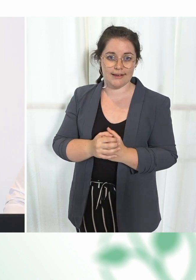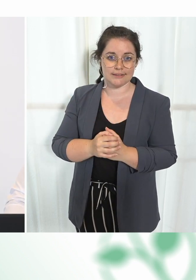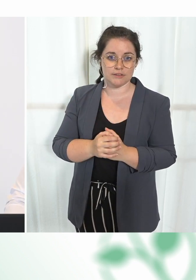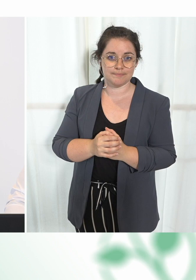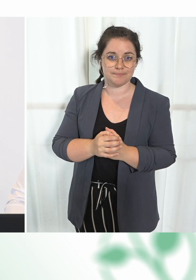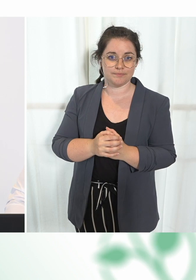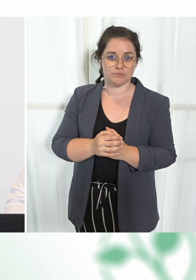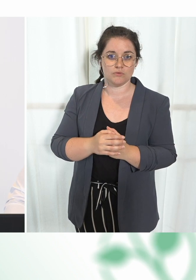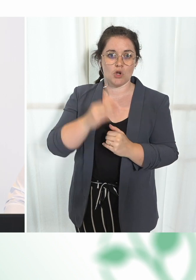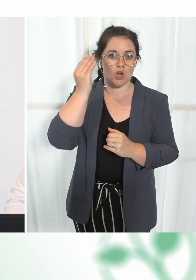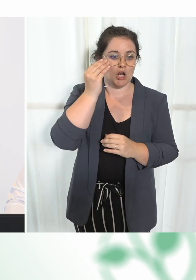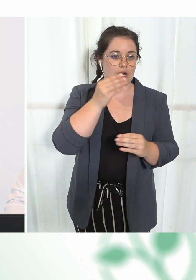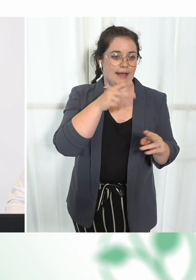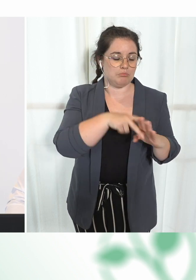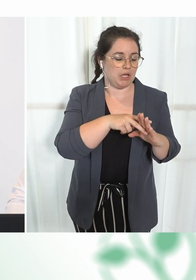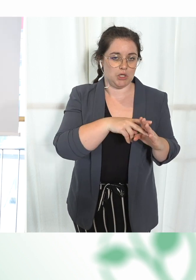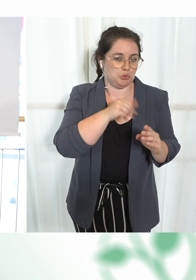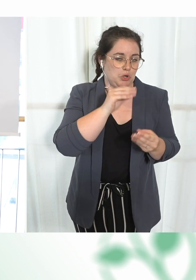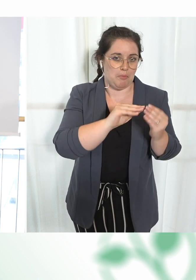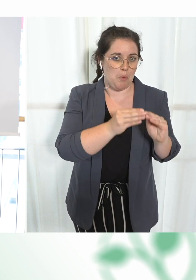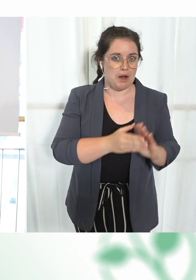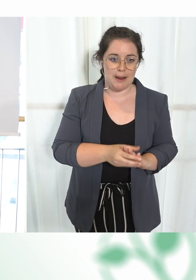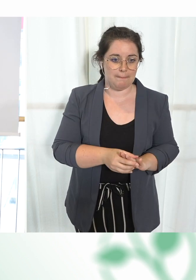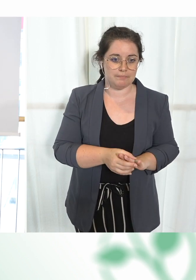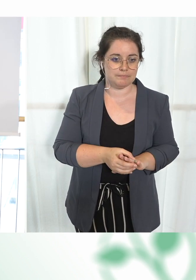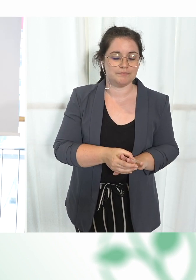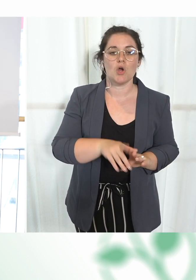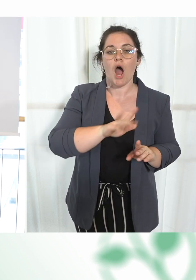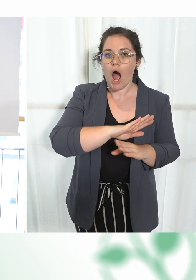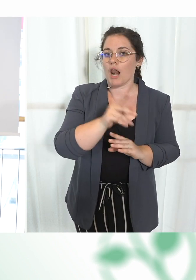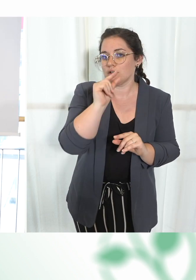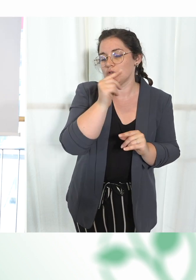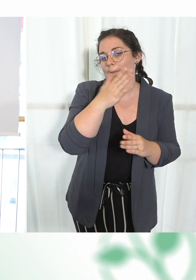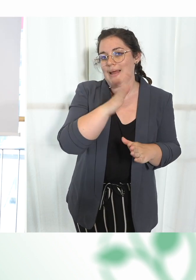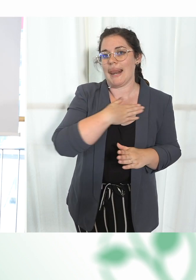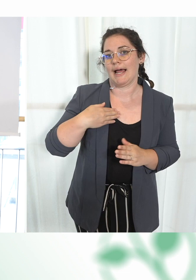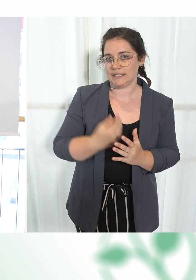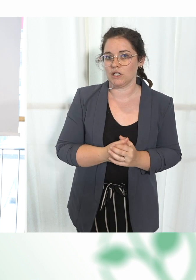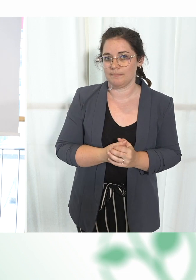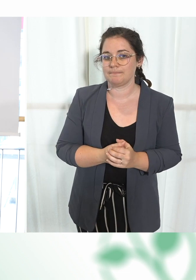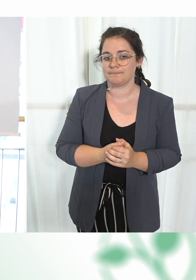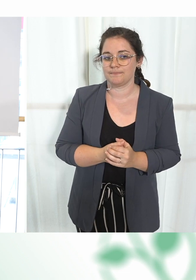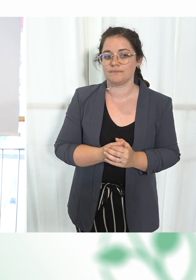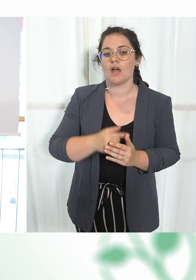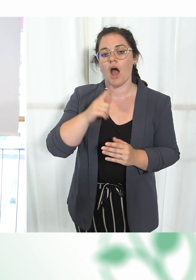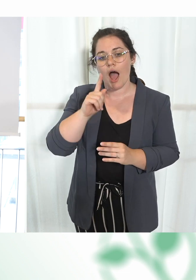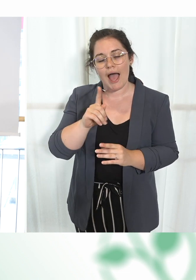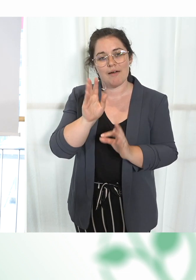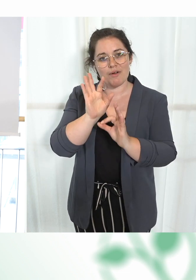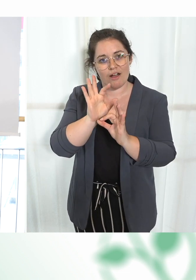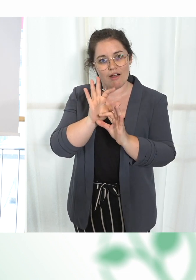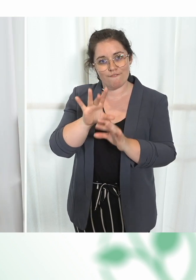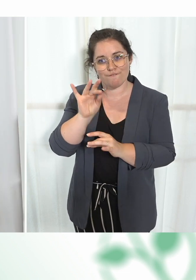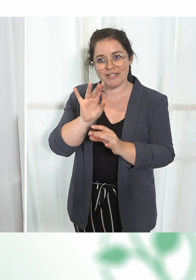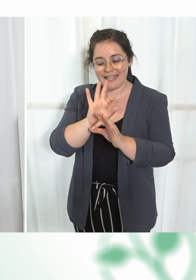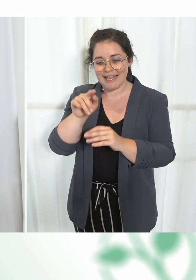der Lernbeeinträchtigung macht das eigentlich kein Problem. Es geht halt alles ein bisschen langsamer. Aber man findet auf jeden Fall genau für die Talente